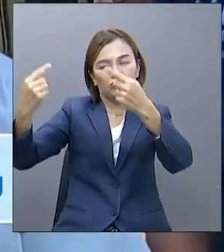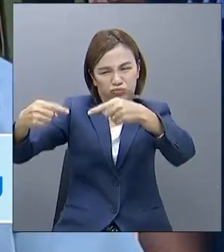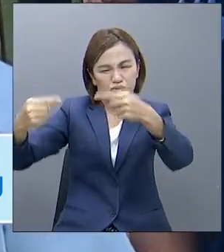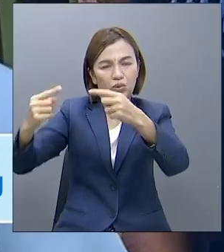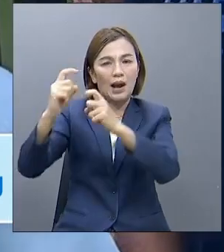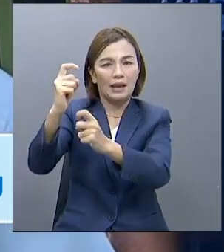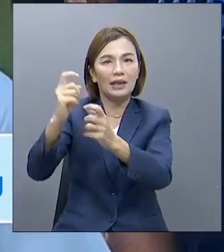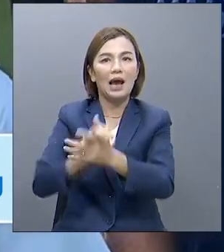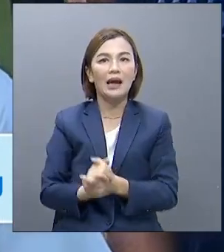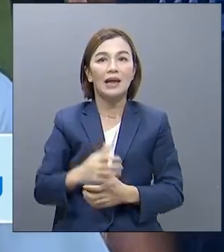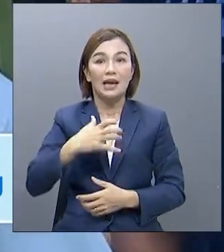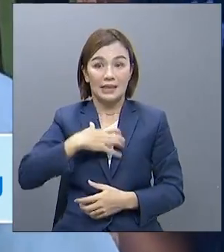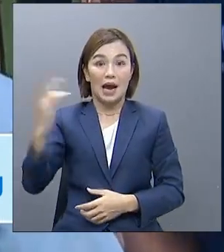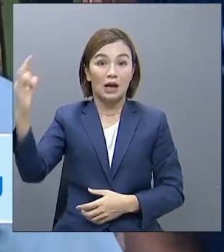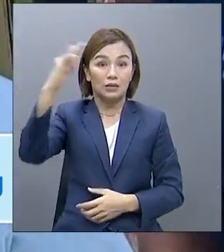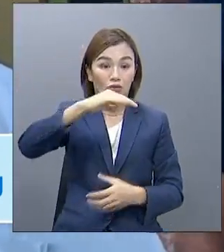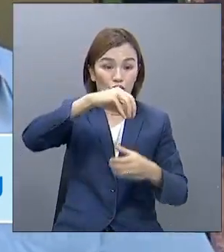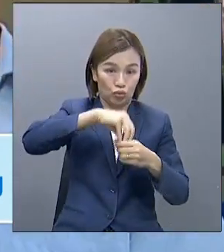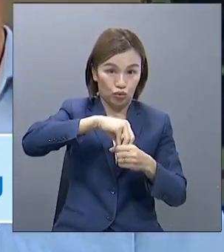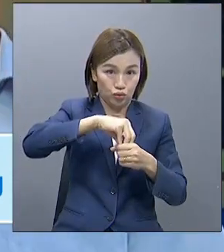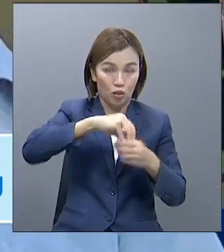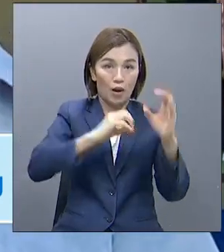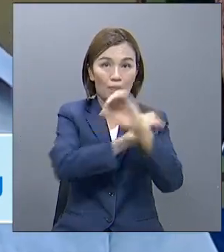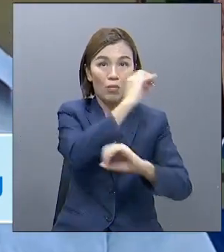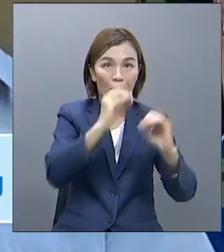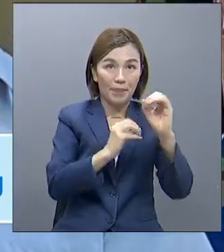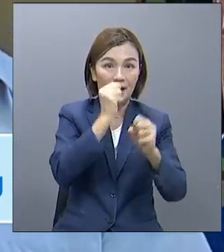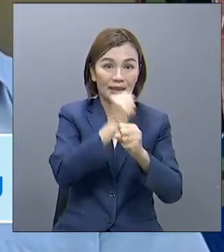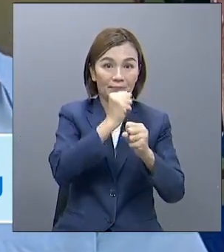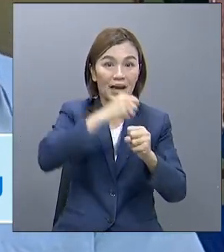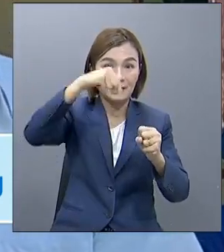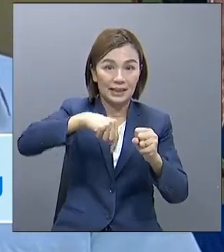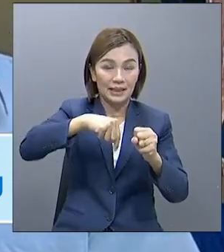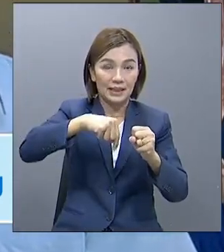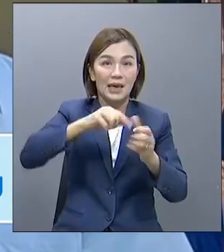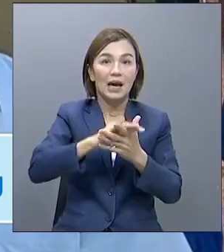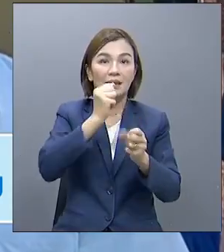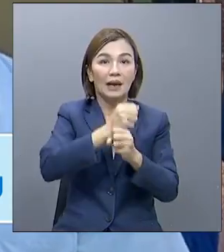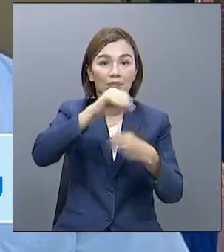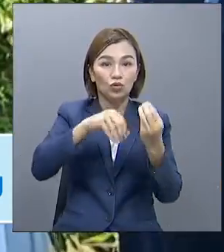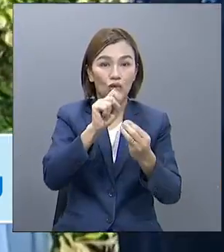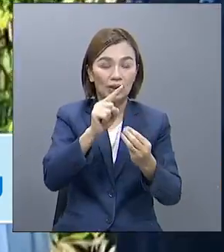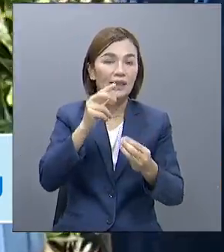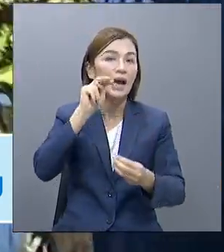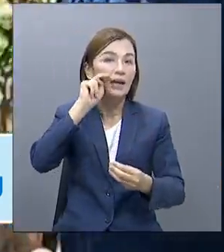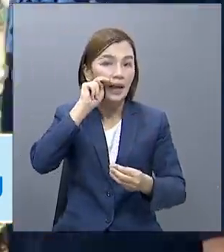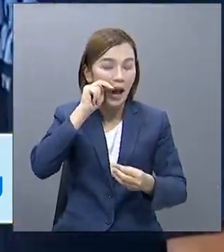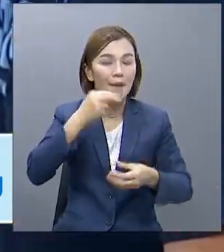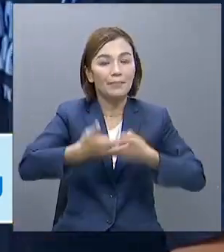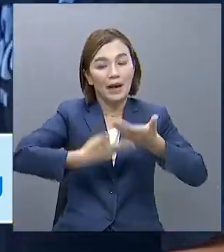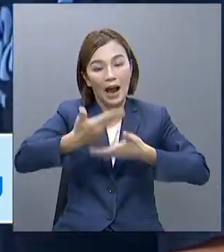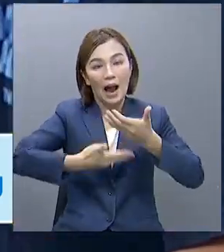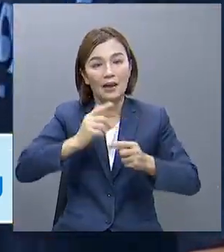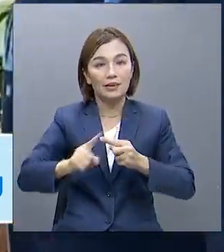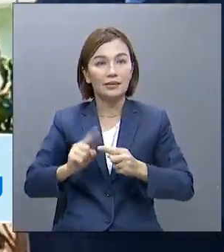าเพื่อความปลอดภัยกลับมาหางานทำที่บ้านก่อนแล้วก็กลับมาสานต่อธุรกิจการขายน้ำที่ครอบครัวทำไว้ห